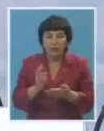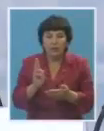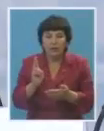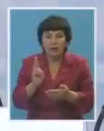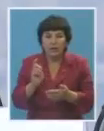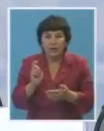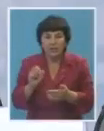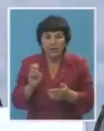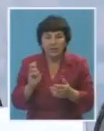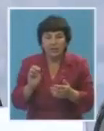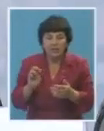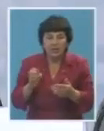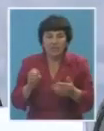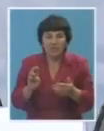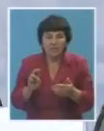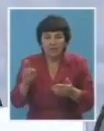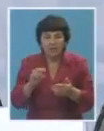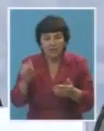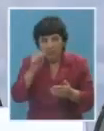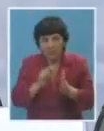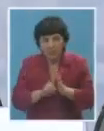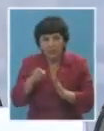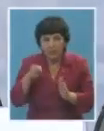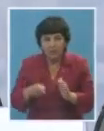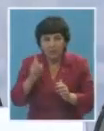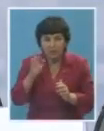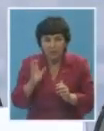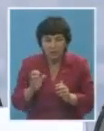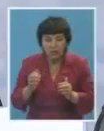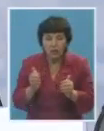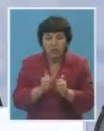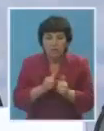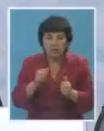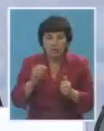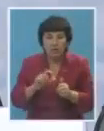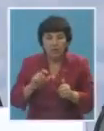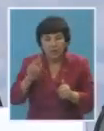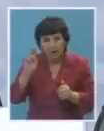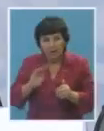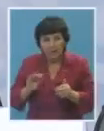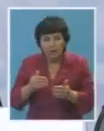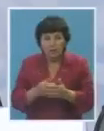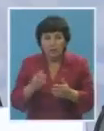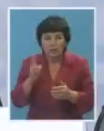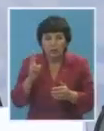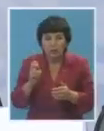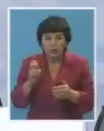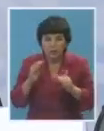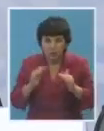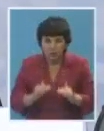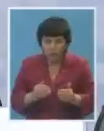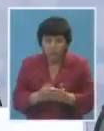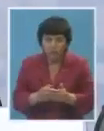туралы жұмыстар жүргізіп жатыр. Енді жылдың басында 1500-ге жуықтай сондай азаматтарымыз болса, қазір біз оны 200-ге дейін